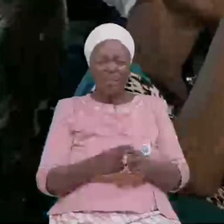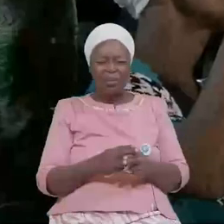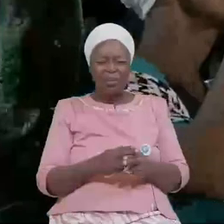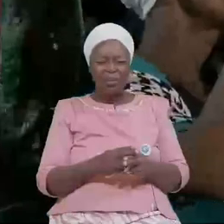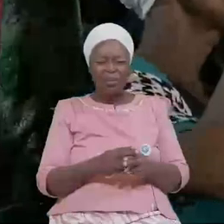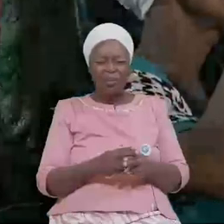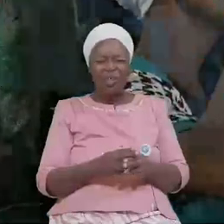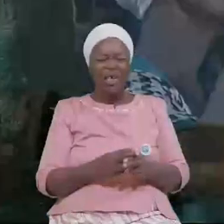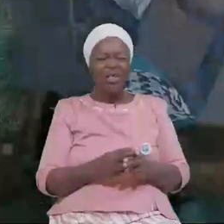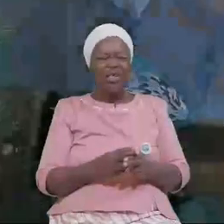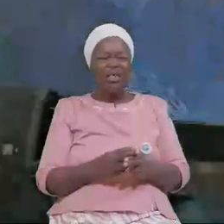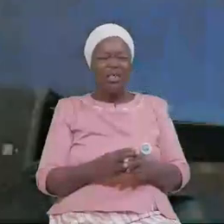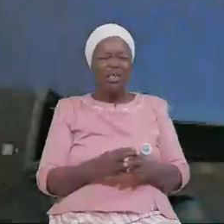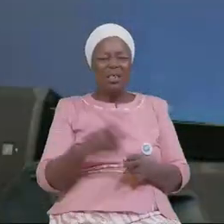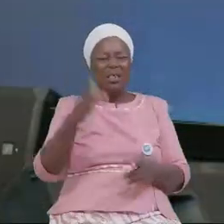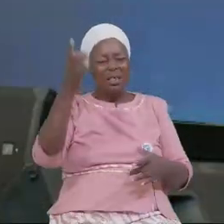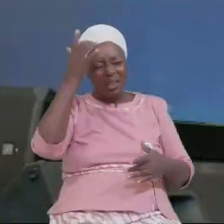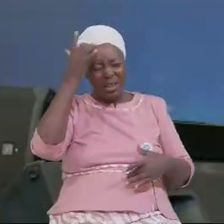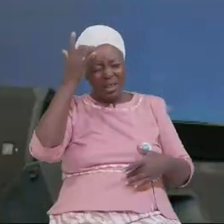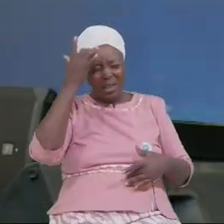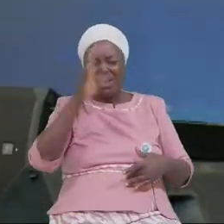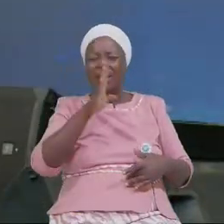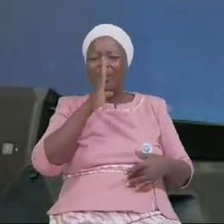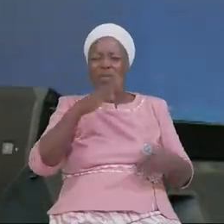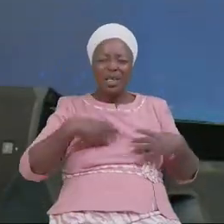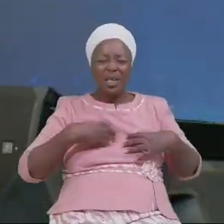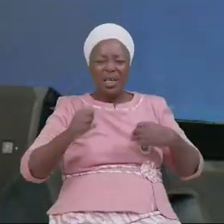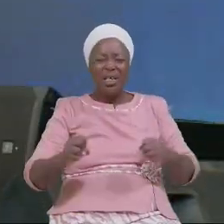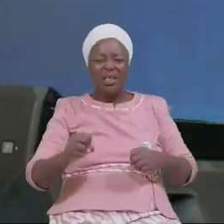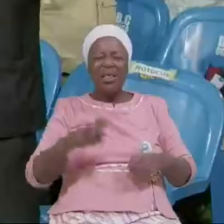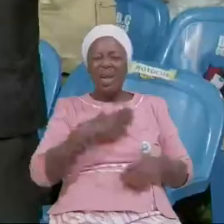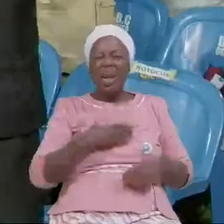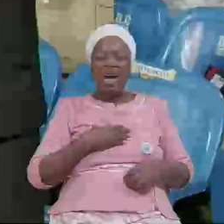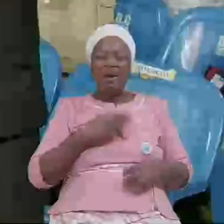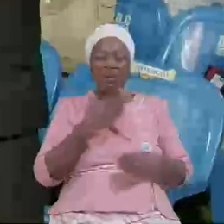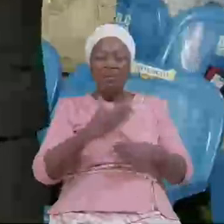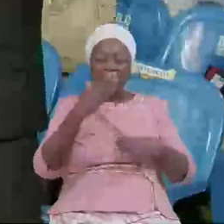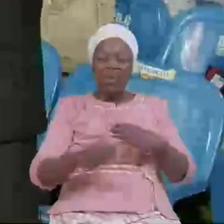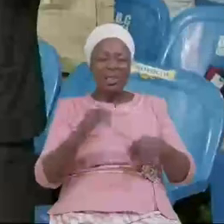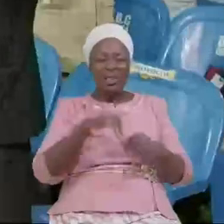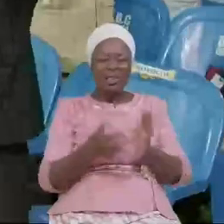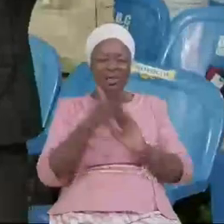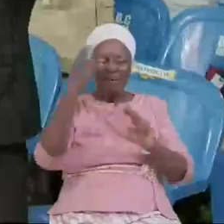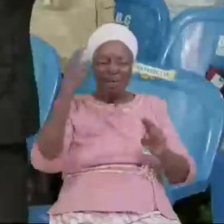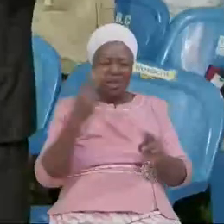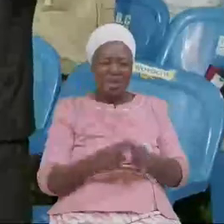Maladie soit parfaitement guérie au nom de Jésus-Christ. Douleur